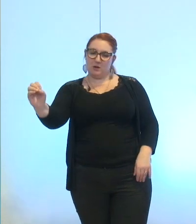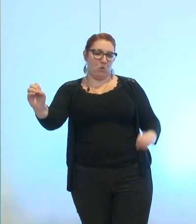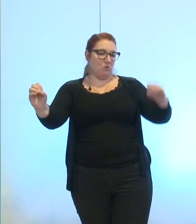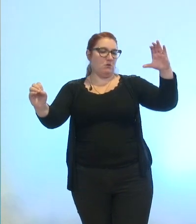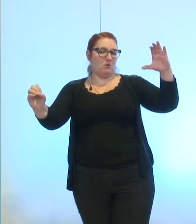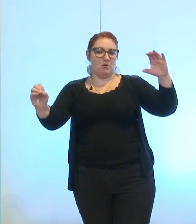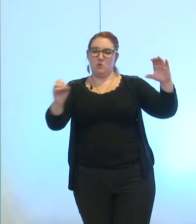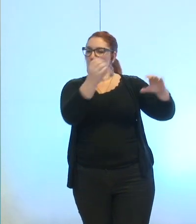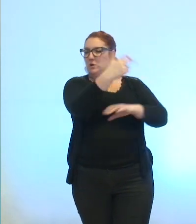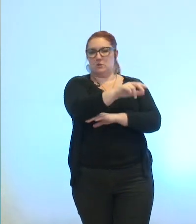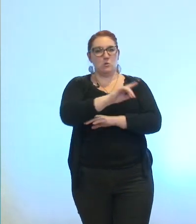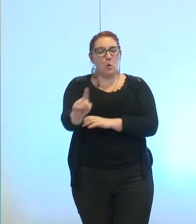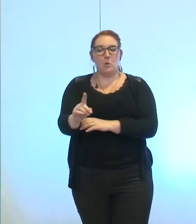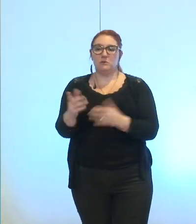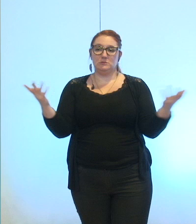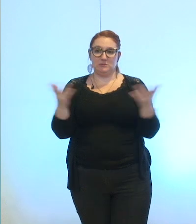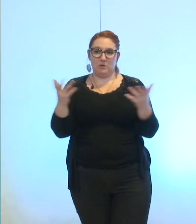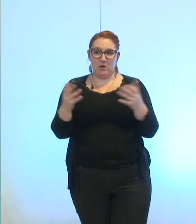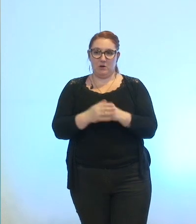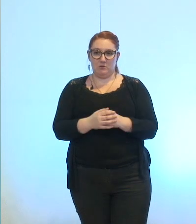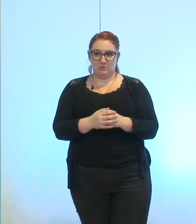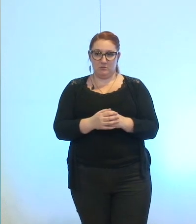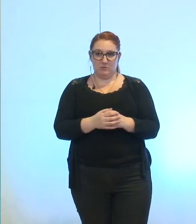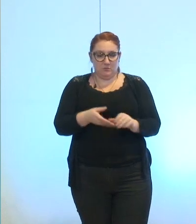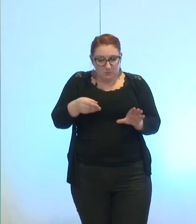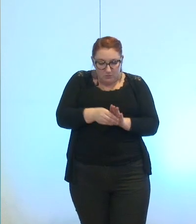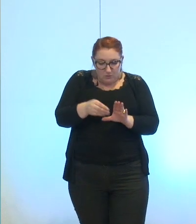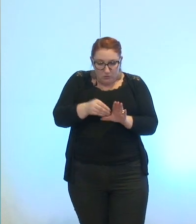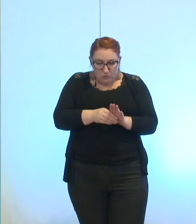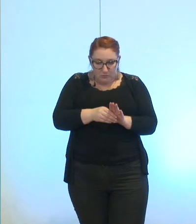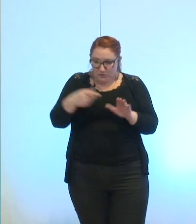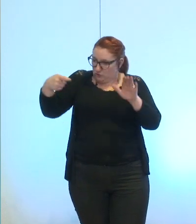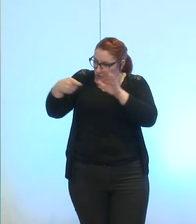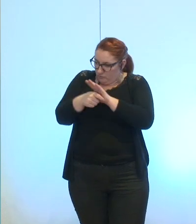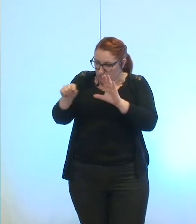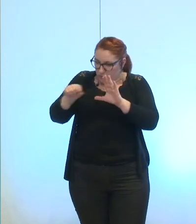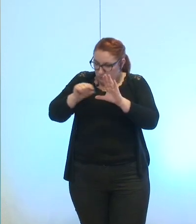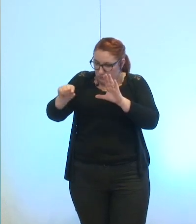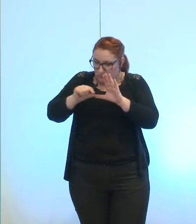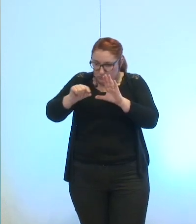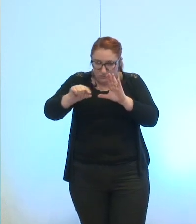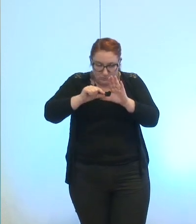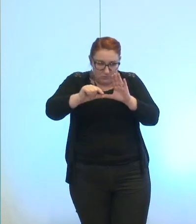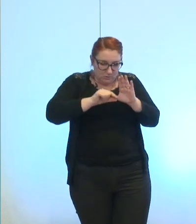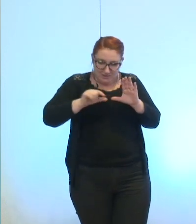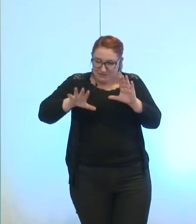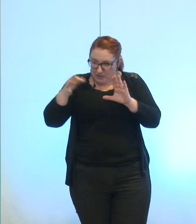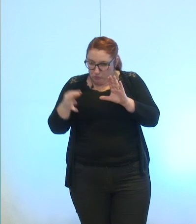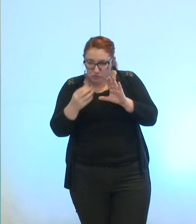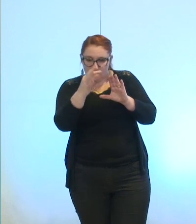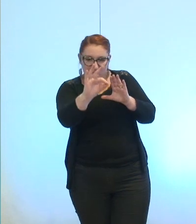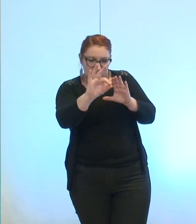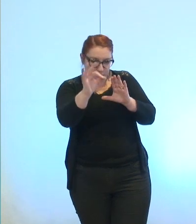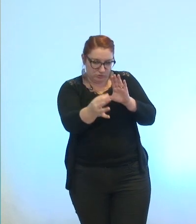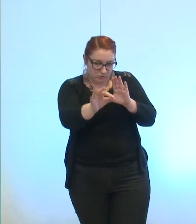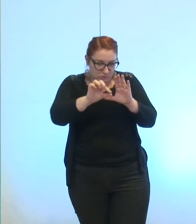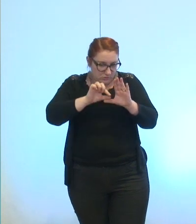plus 300 à un tel ça consiste à économiser sur chaque subvention 5 % chez l'un 10 % chez l'autre 15